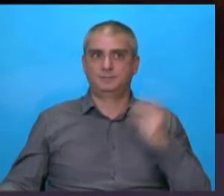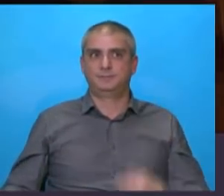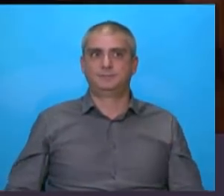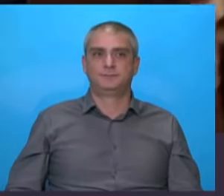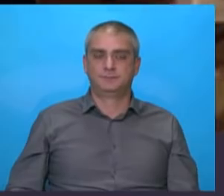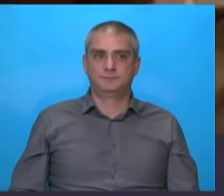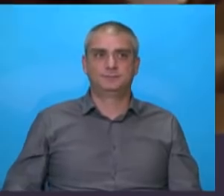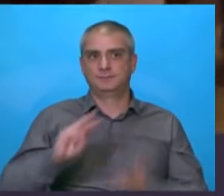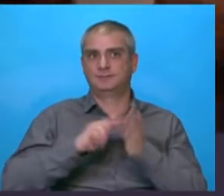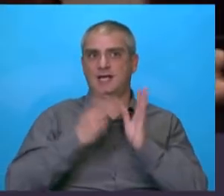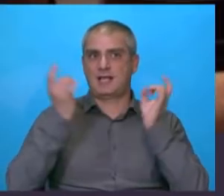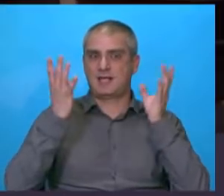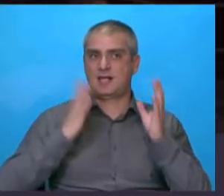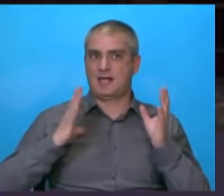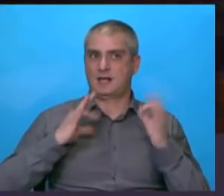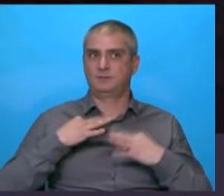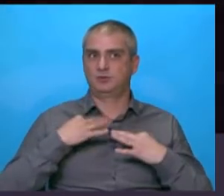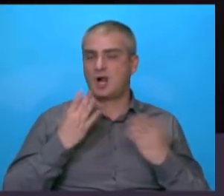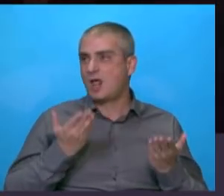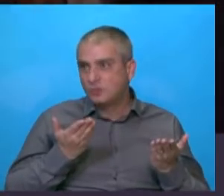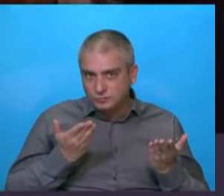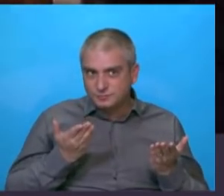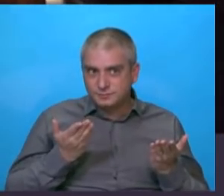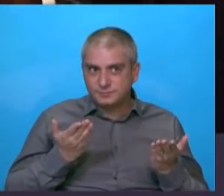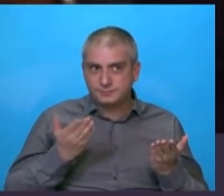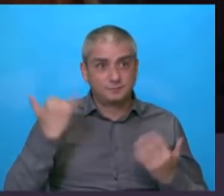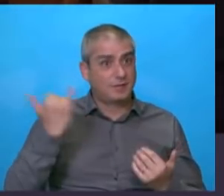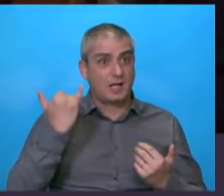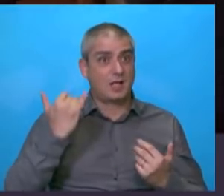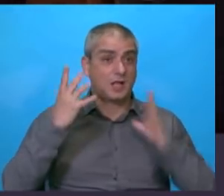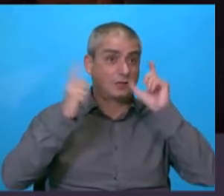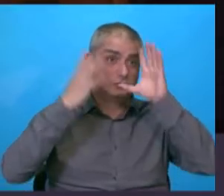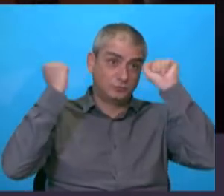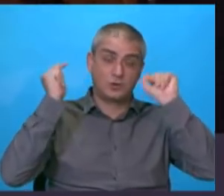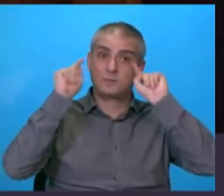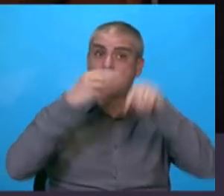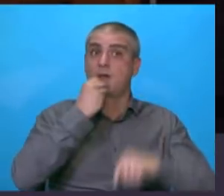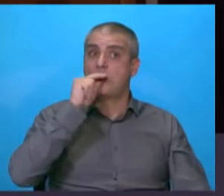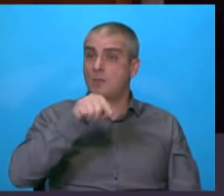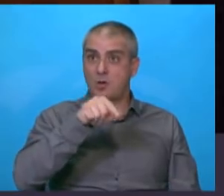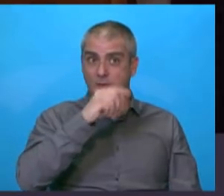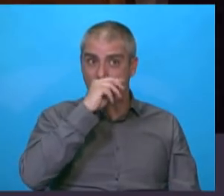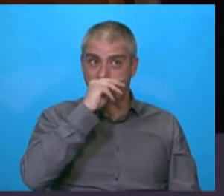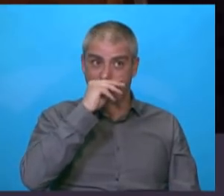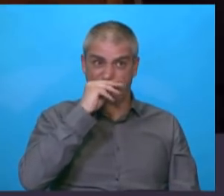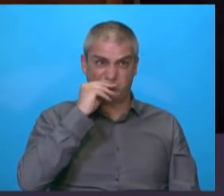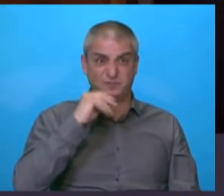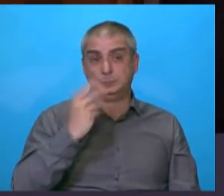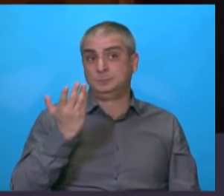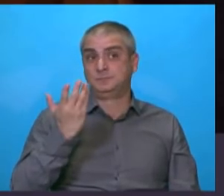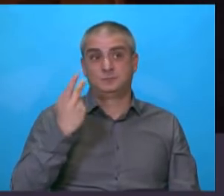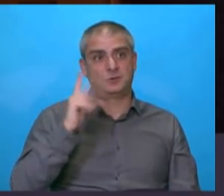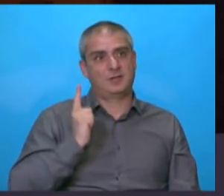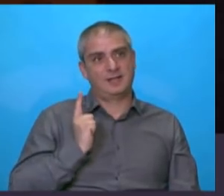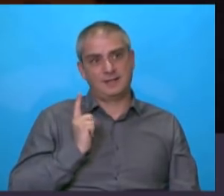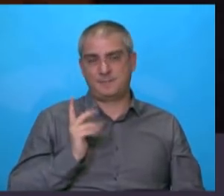זאת החדר ה-VIP שלנו, שבדרך כלל אנשים משגרירות באים לאכול פה. יותר אינטימי,